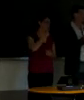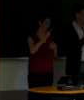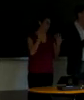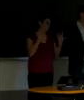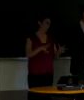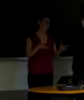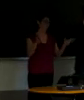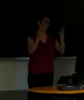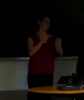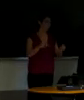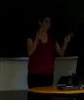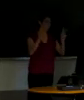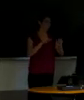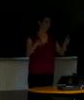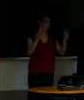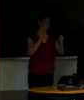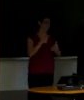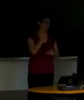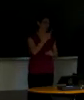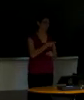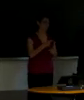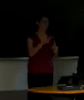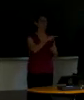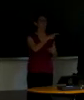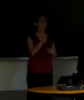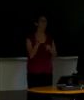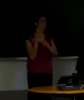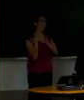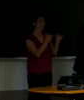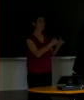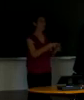un mantra e certamente uscendo voi vi ricorderete soprattutto